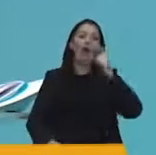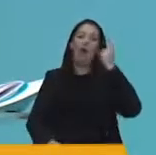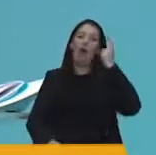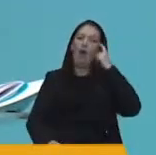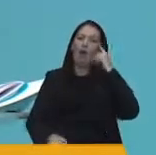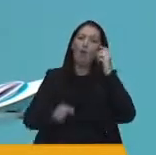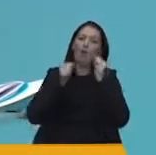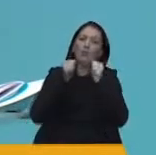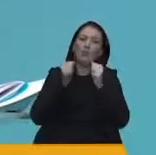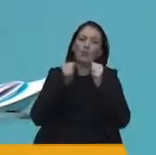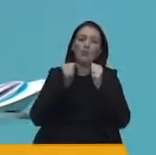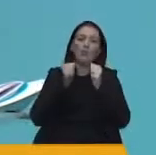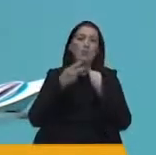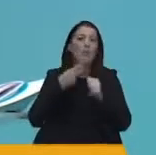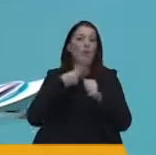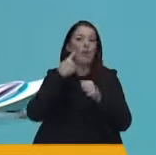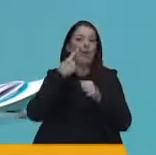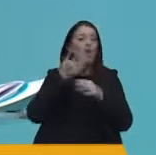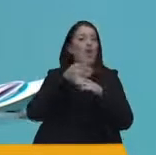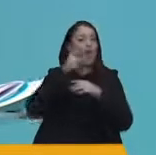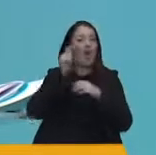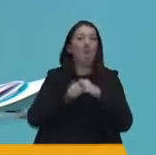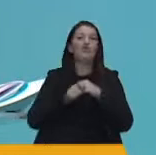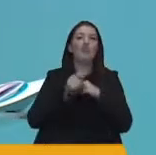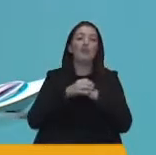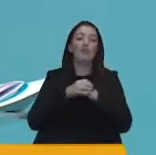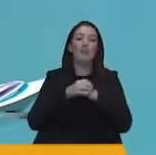göre. Gerçekten akıl tutulması.